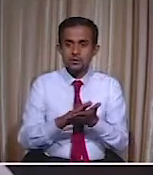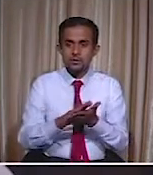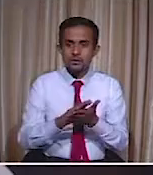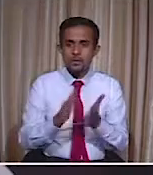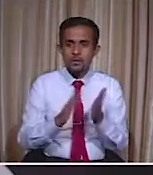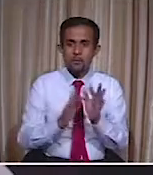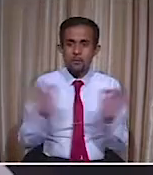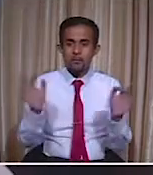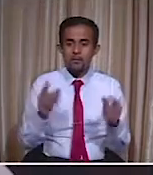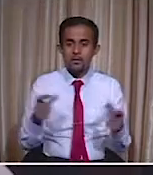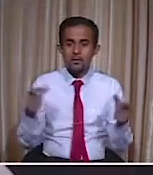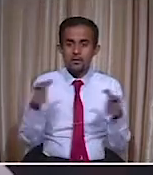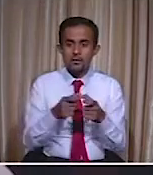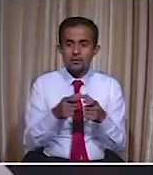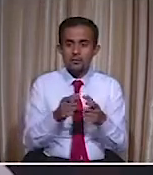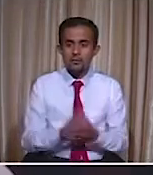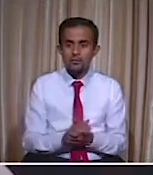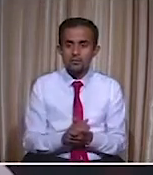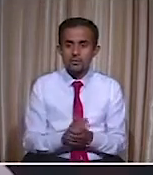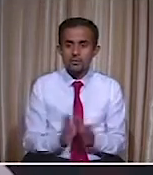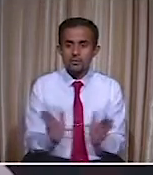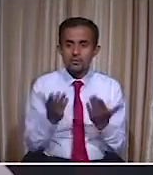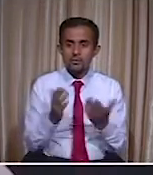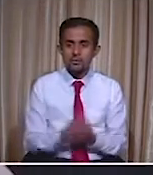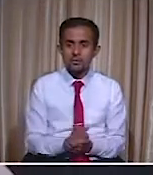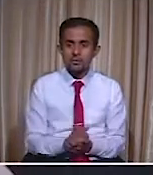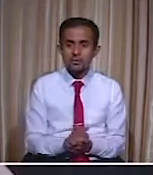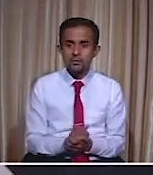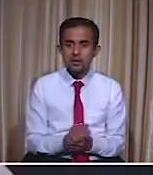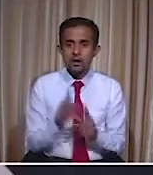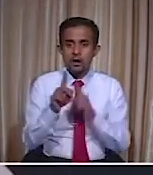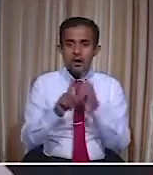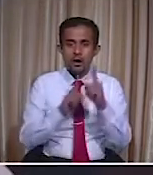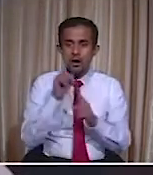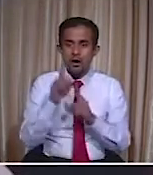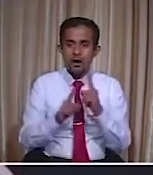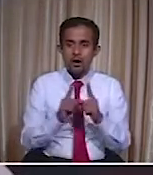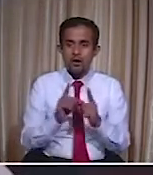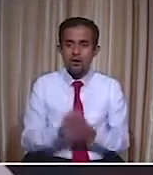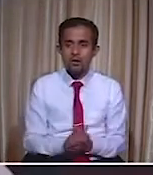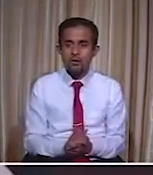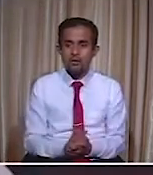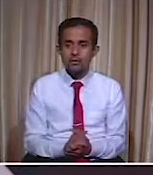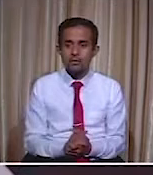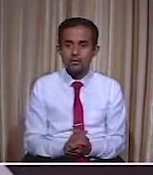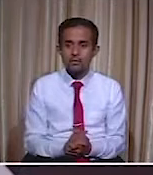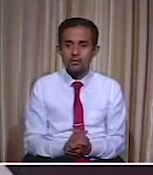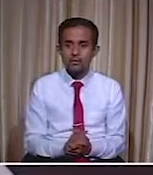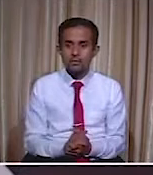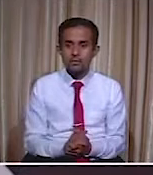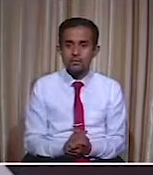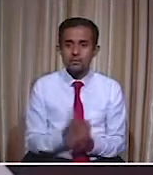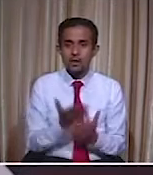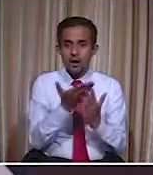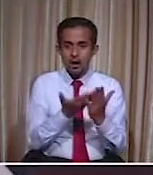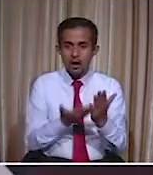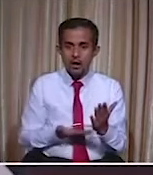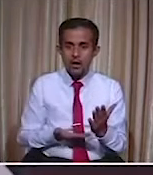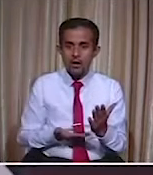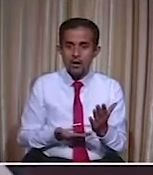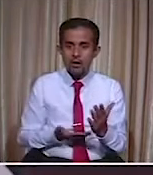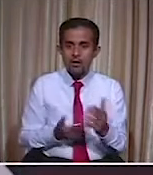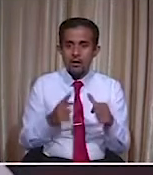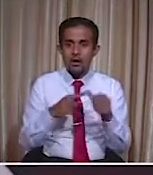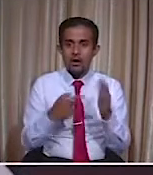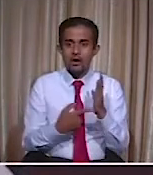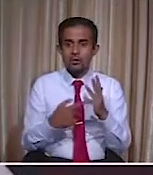මාධ්‍යවේදියා සමග කරපු සාකච්ඡාවක කරුණු මේකේ සඳහන් වෙලා තියෙනවා අතුරුගිරියේ